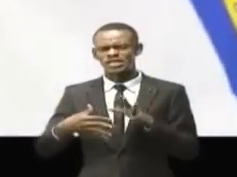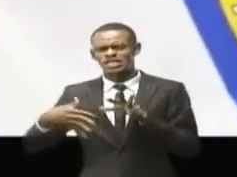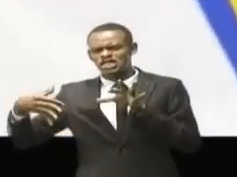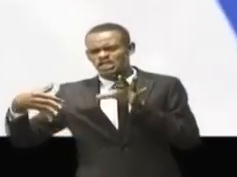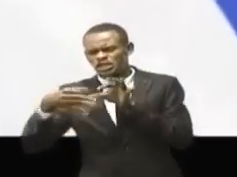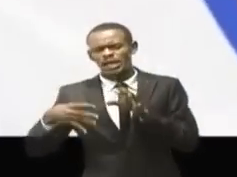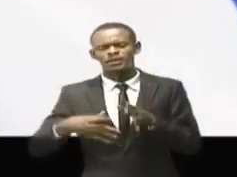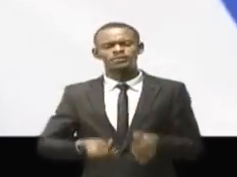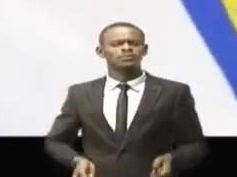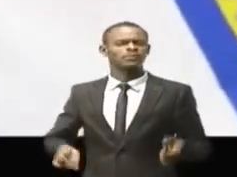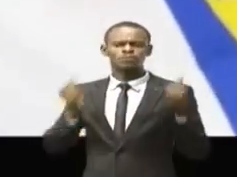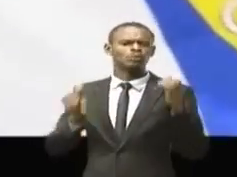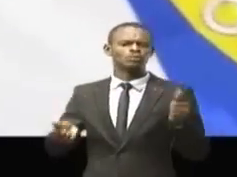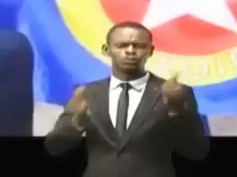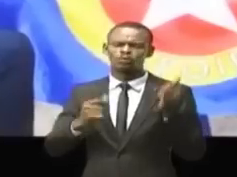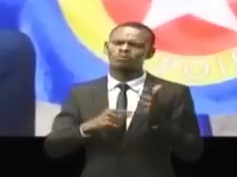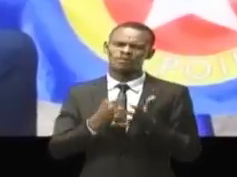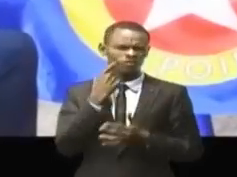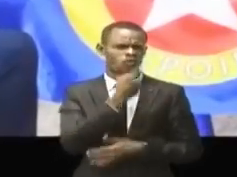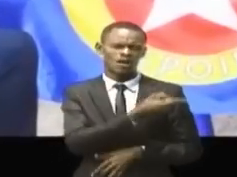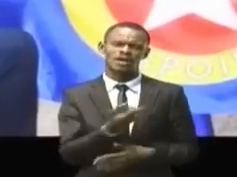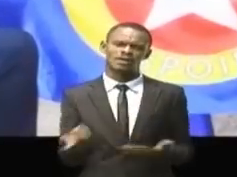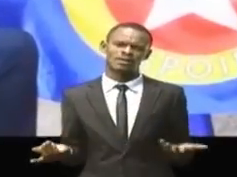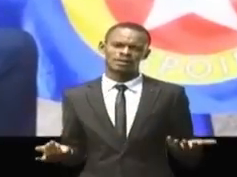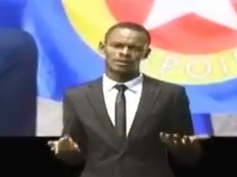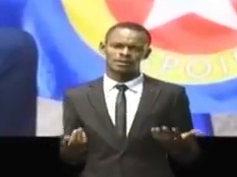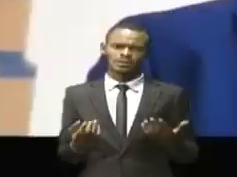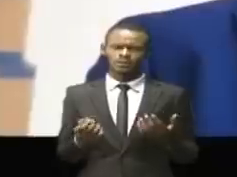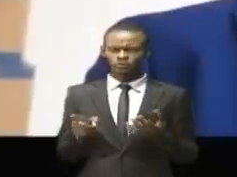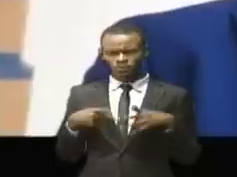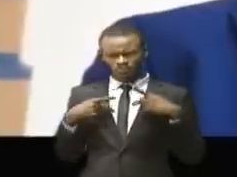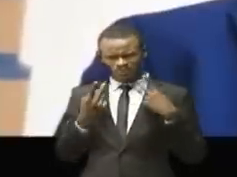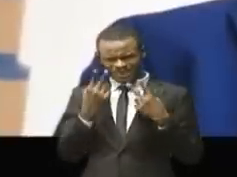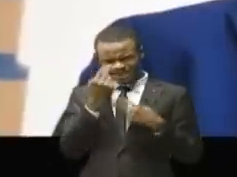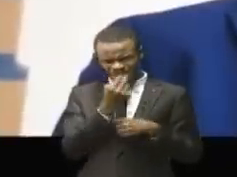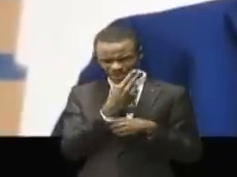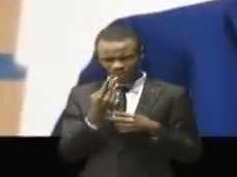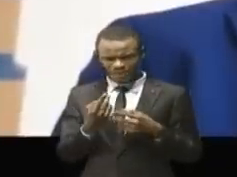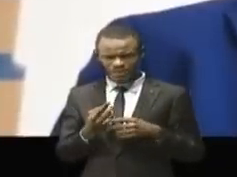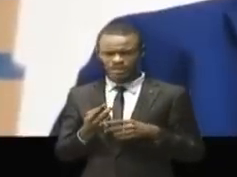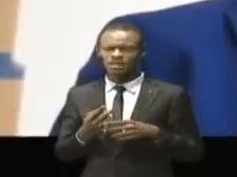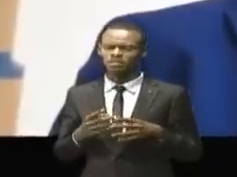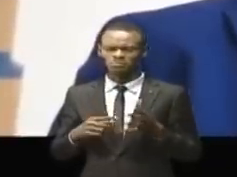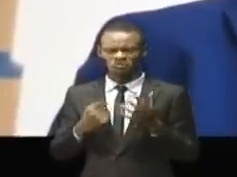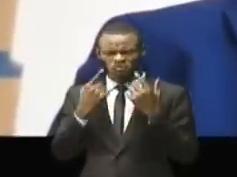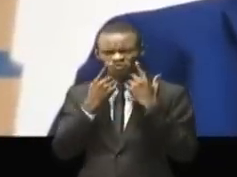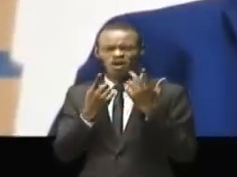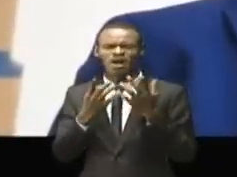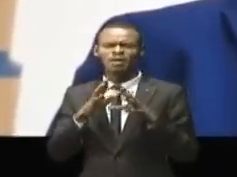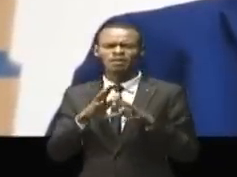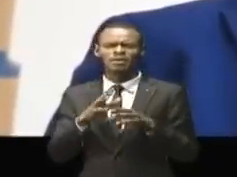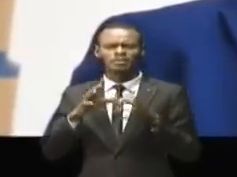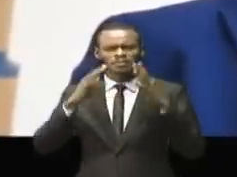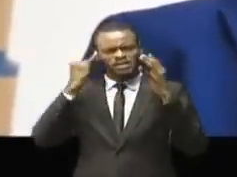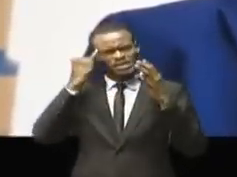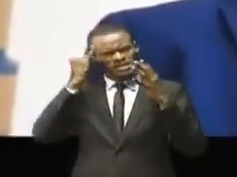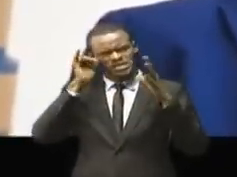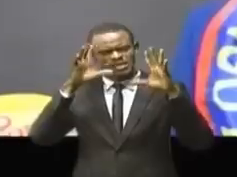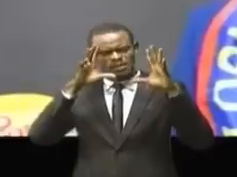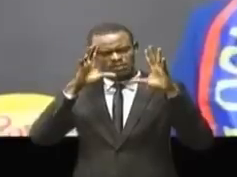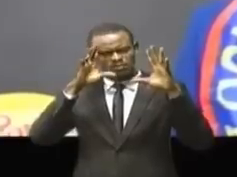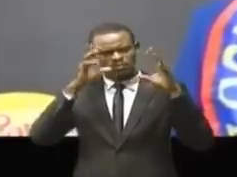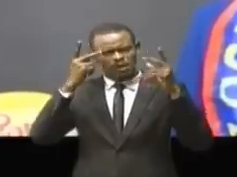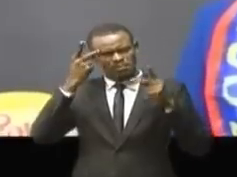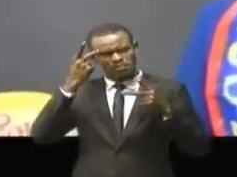Qui a dit que le clergé ne peut pas faire la politique? Le désormais haut cadre de Congo Espoir, Monseigneur Mazaboulou